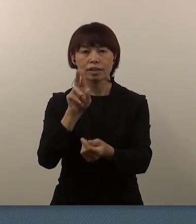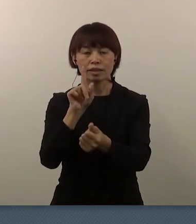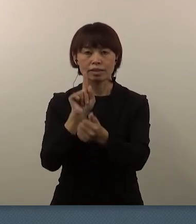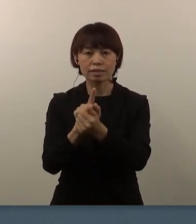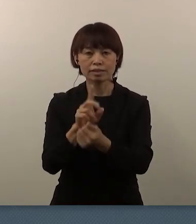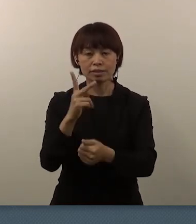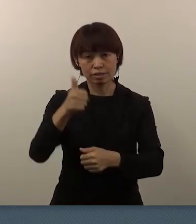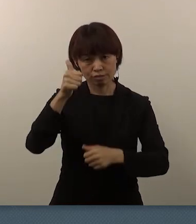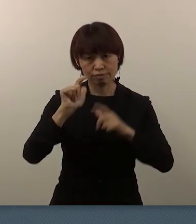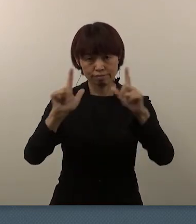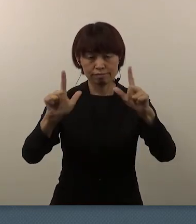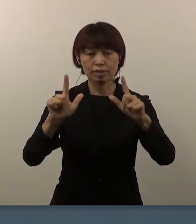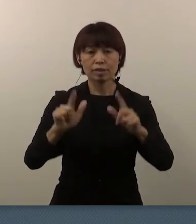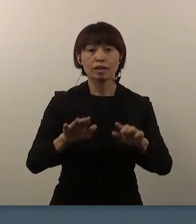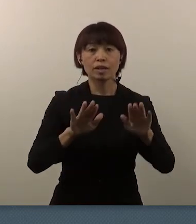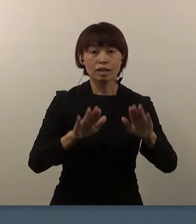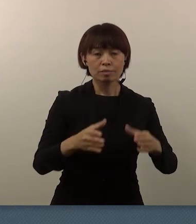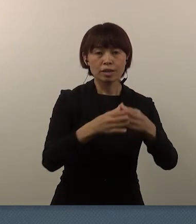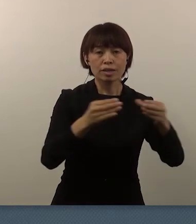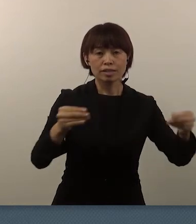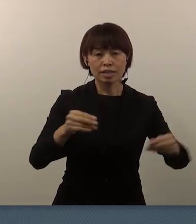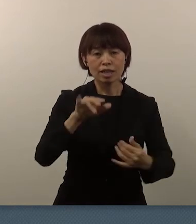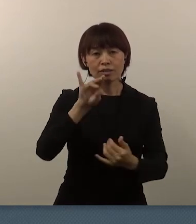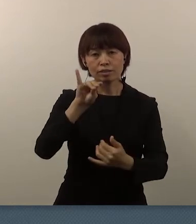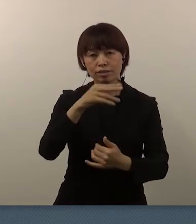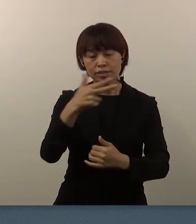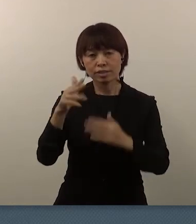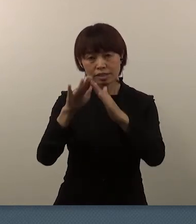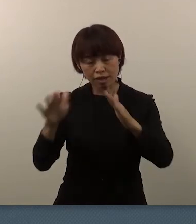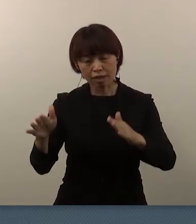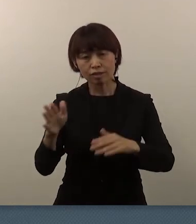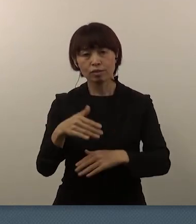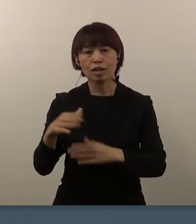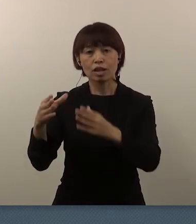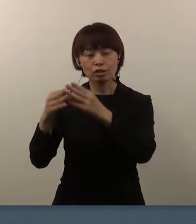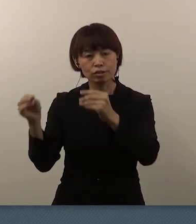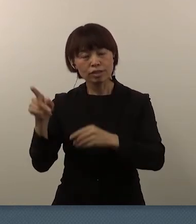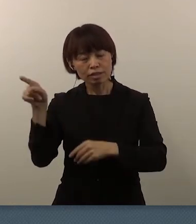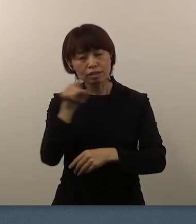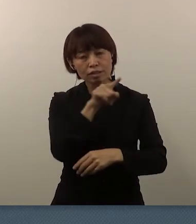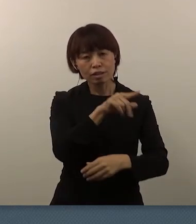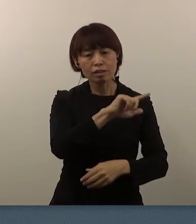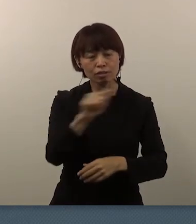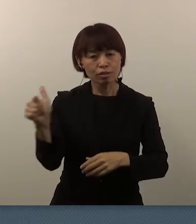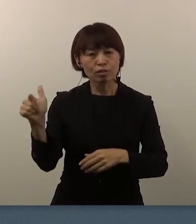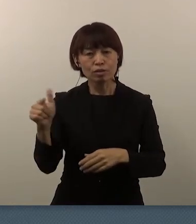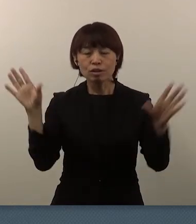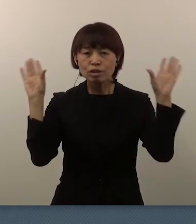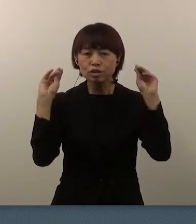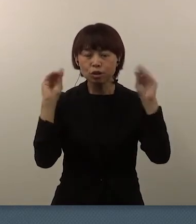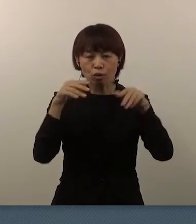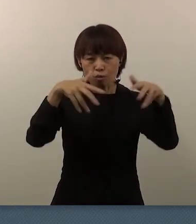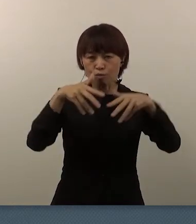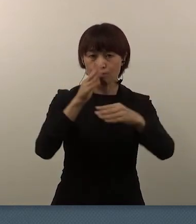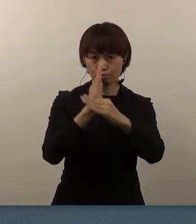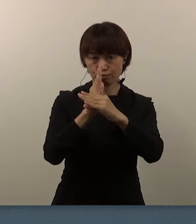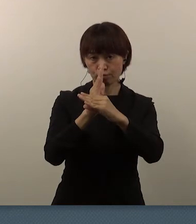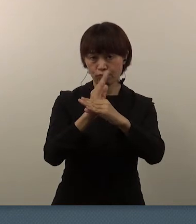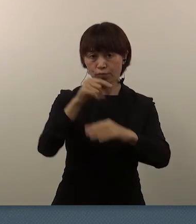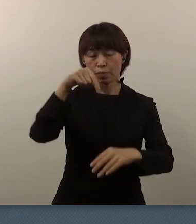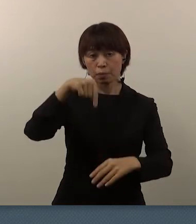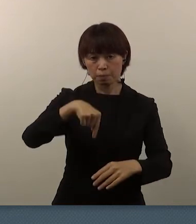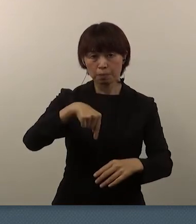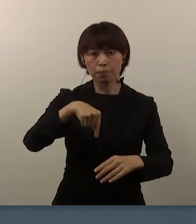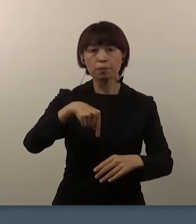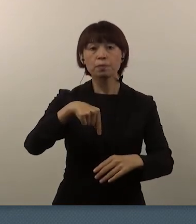か全国知事会ですとか、あと国の法務省庁ですね、被災地に入って情報収集をしています。でその中で統一的